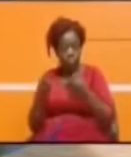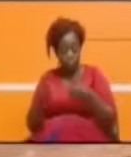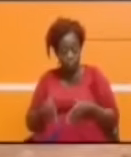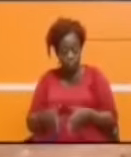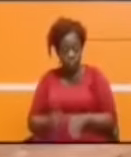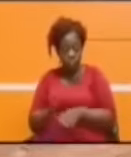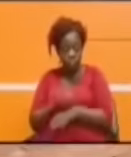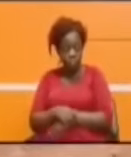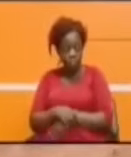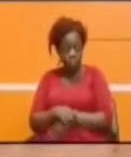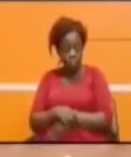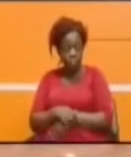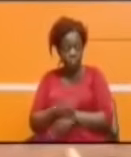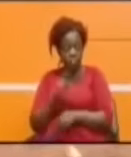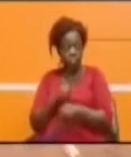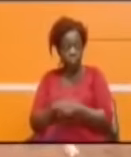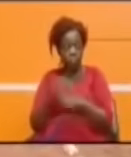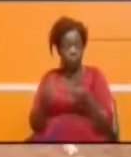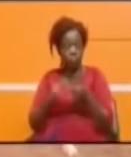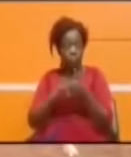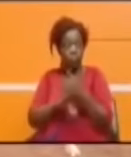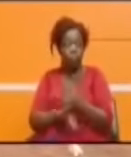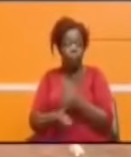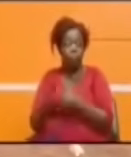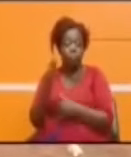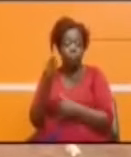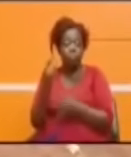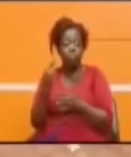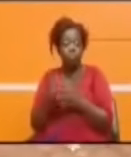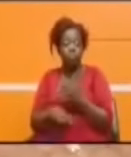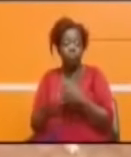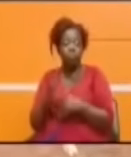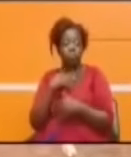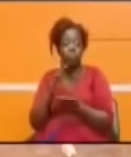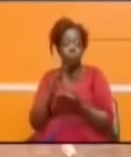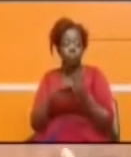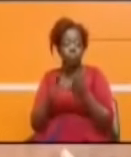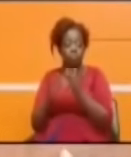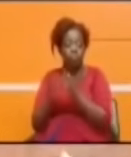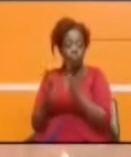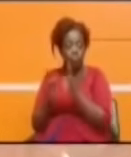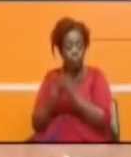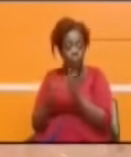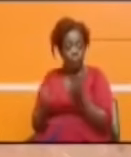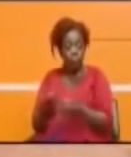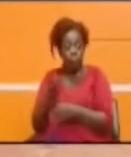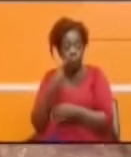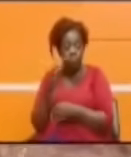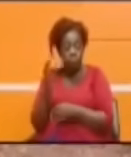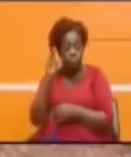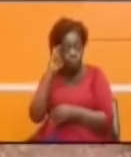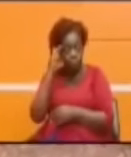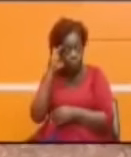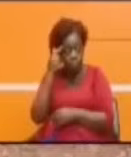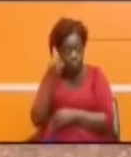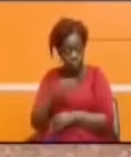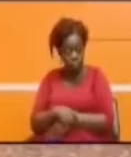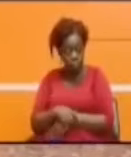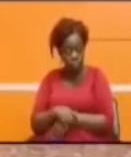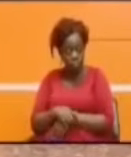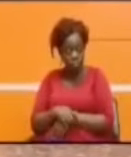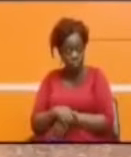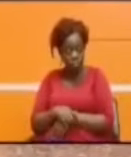n'okuzaalisibwa. Omuseera kino asoma siniya yakuna ng'ategeeza nga bweyagala okufuuka omusawo abajjanjaba bakozefu b'emitwe.